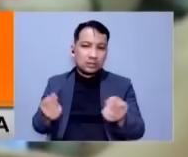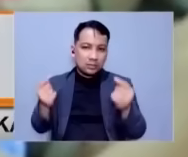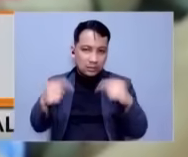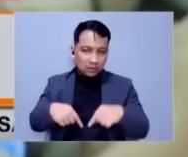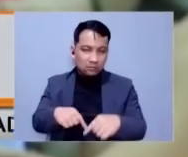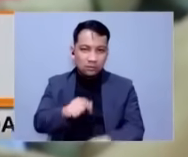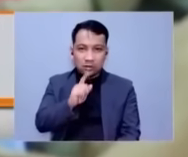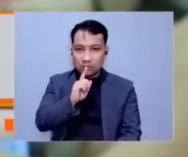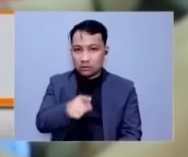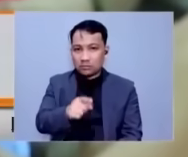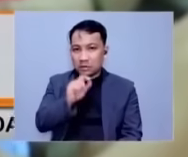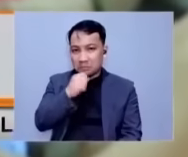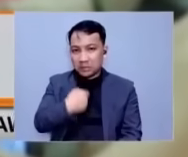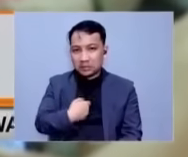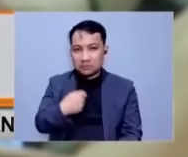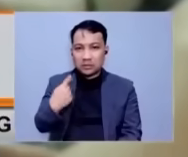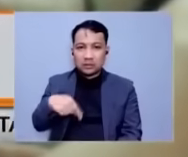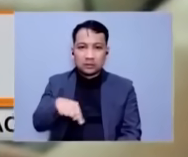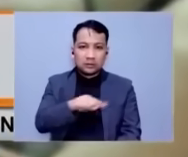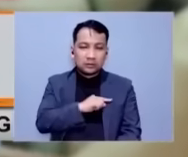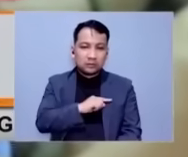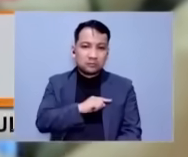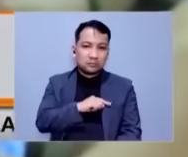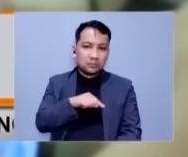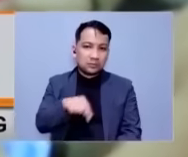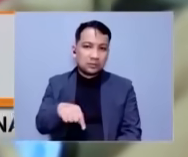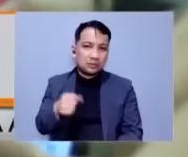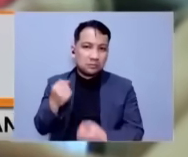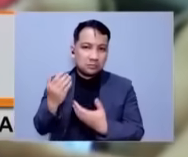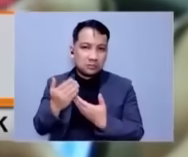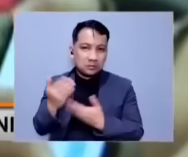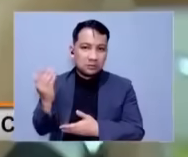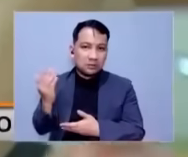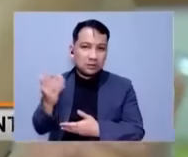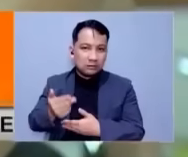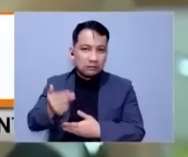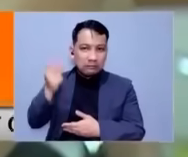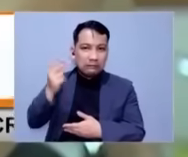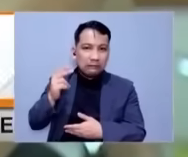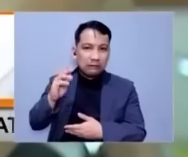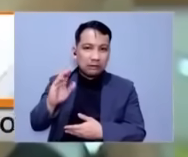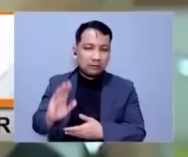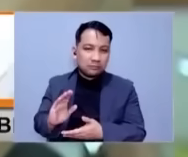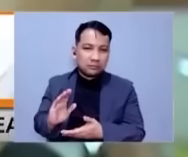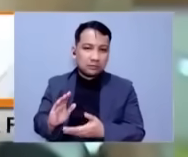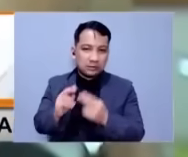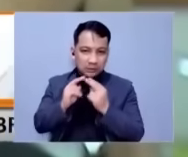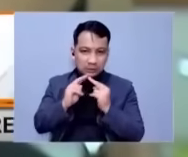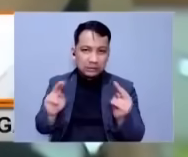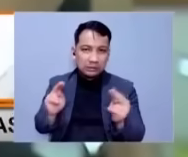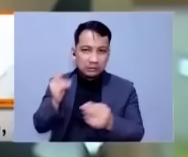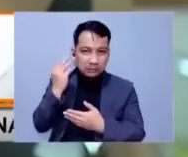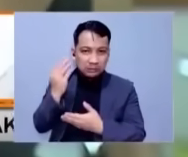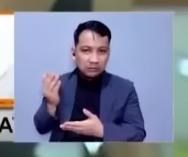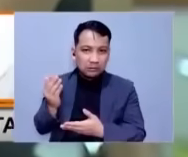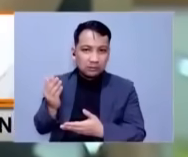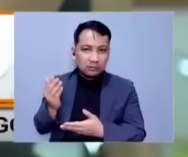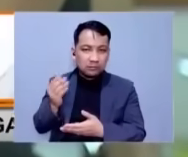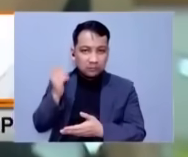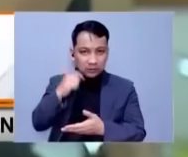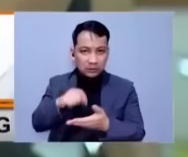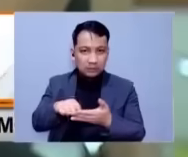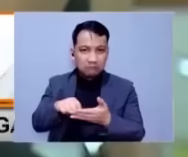mga senior, karamihan na high blood. Mag-a-announce na yung secretary